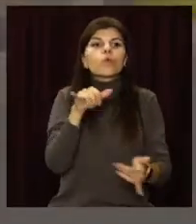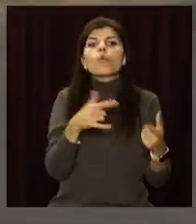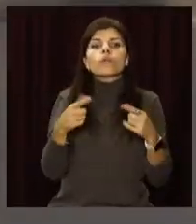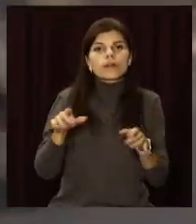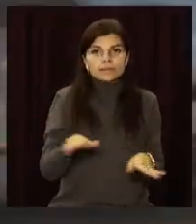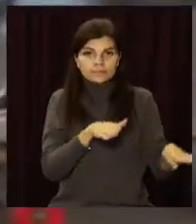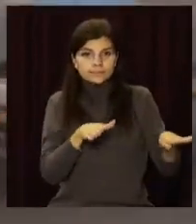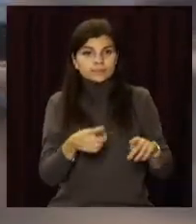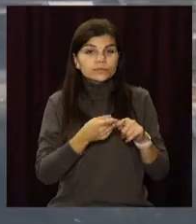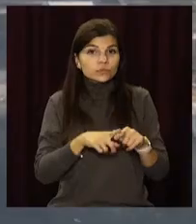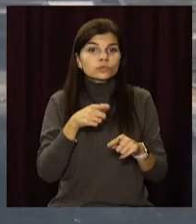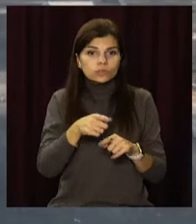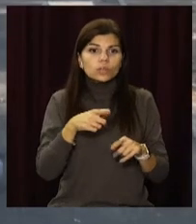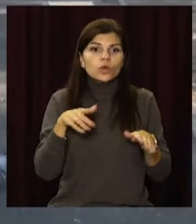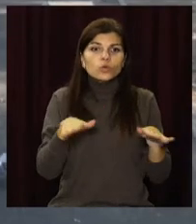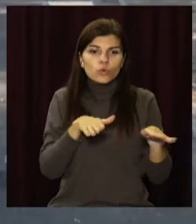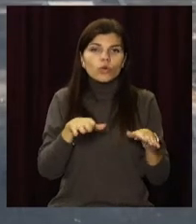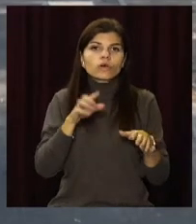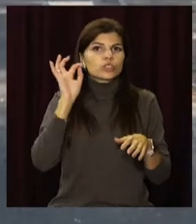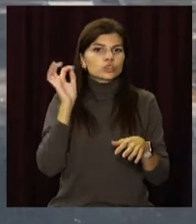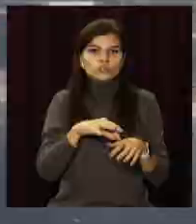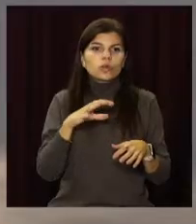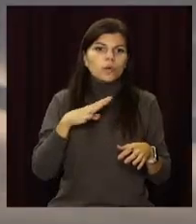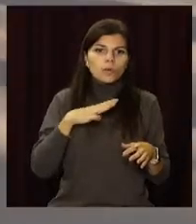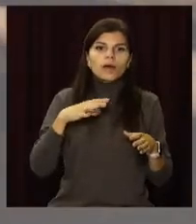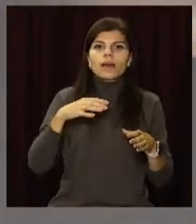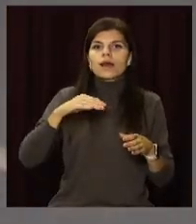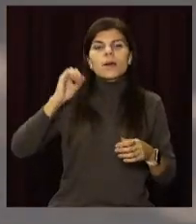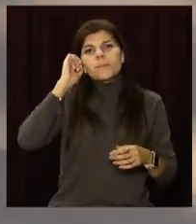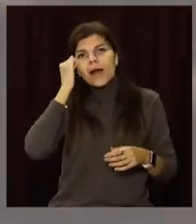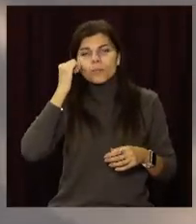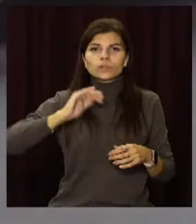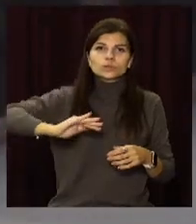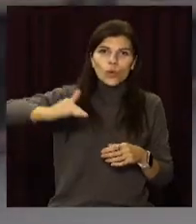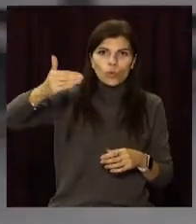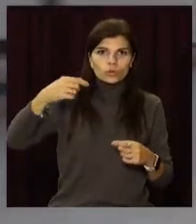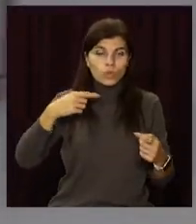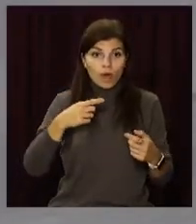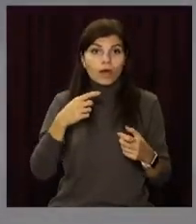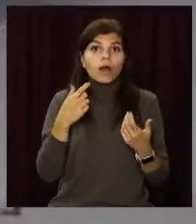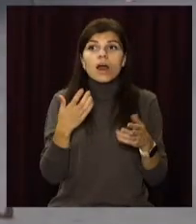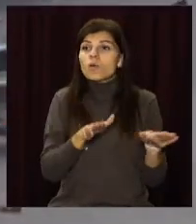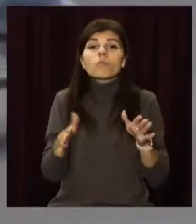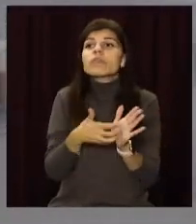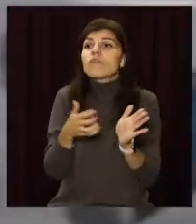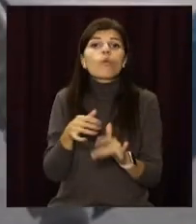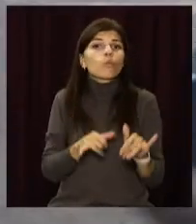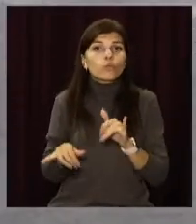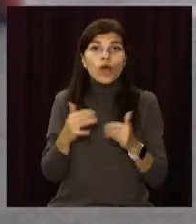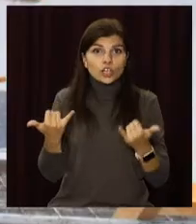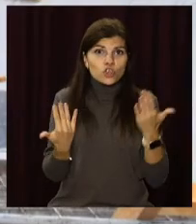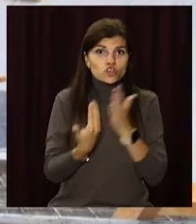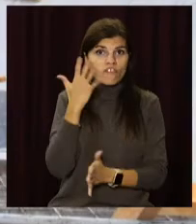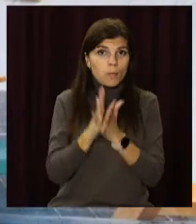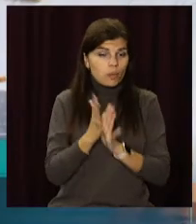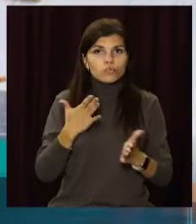на скейті. Через це від дошок часто потерпають перила, сходи та пам'ятники. У новому парку буде де розгулятися, радіють скейтери.